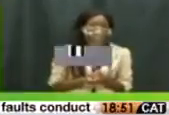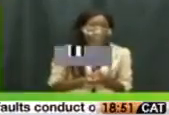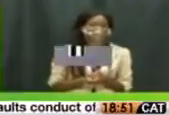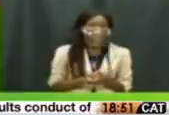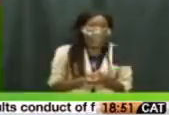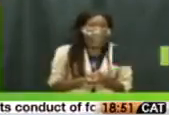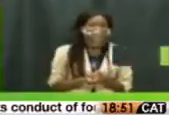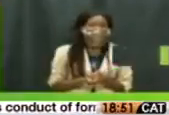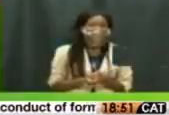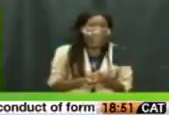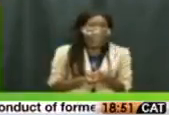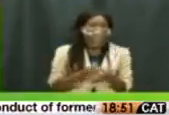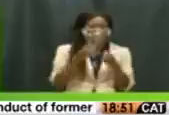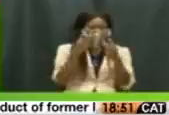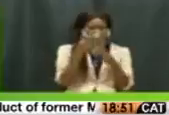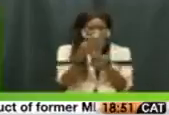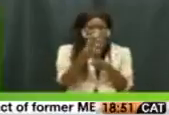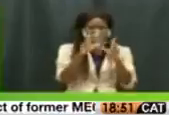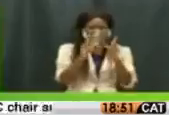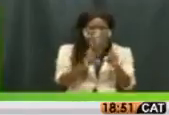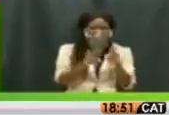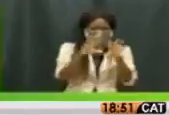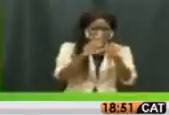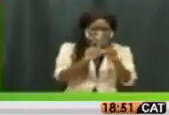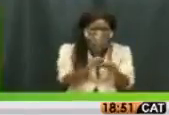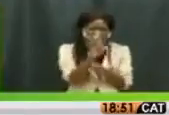tikayang'ana za amene apezeka kumene